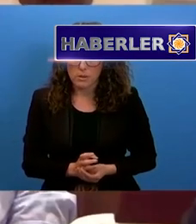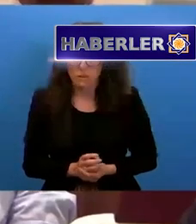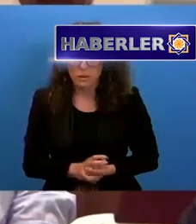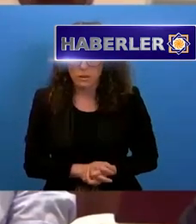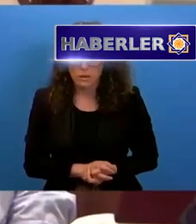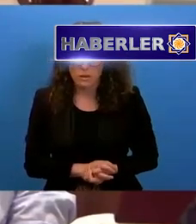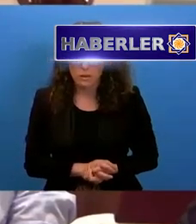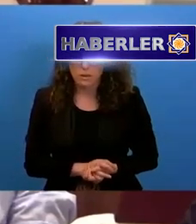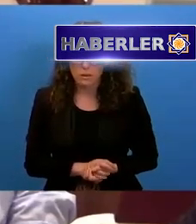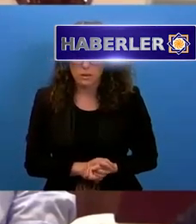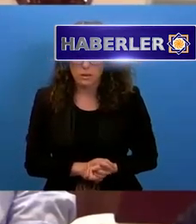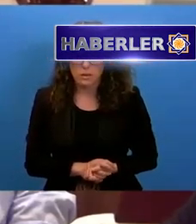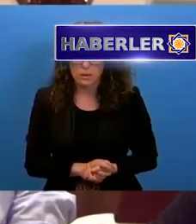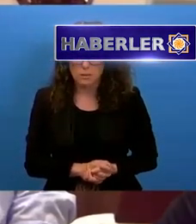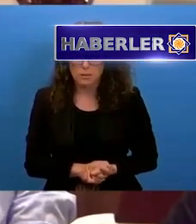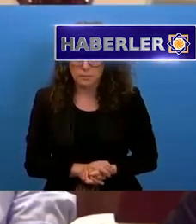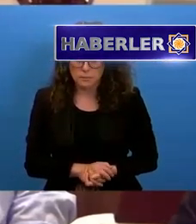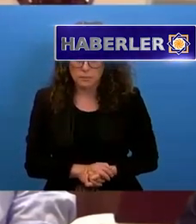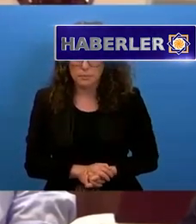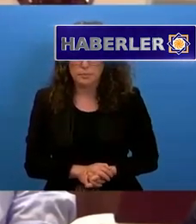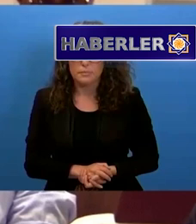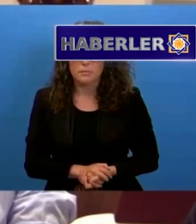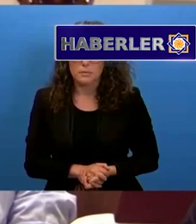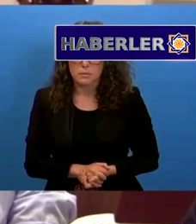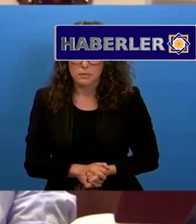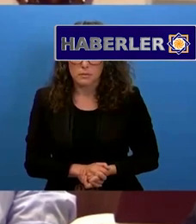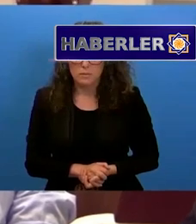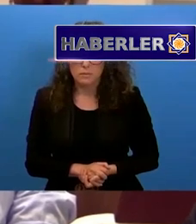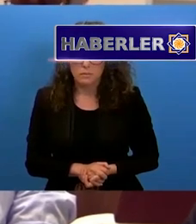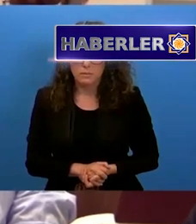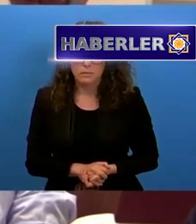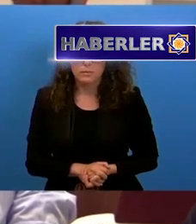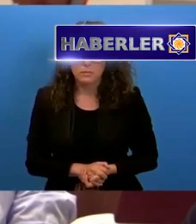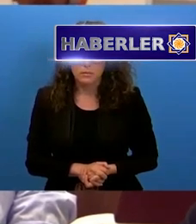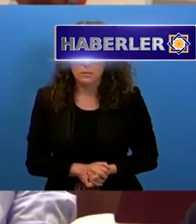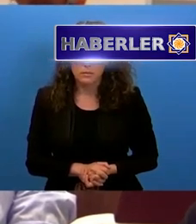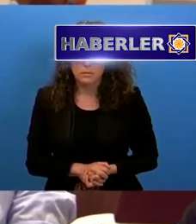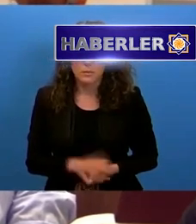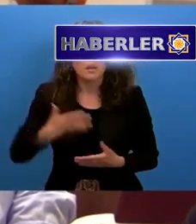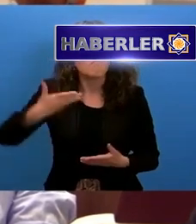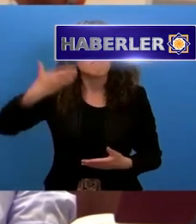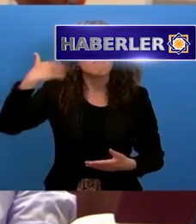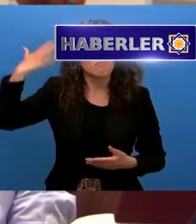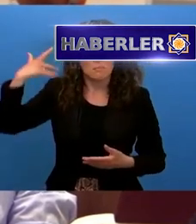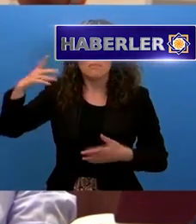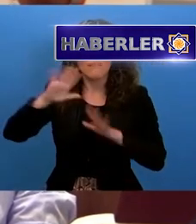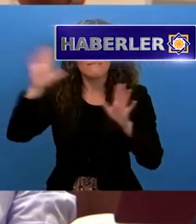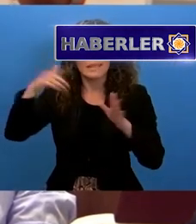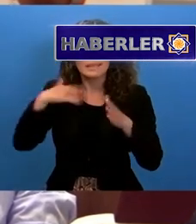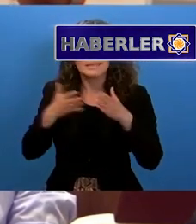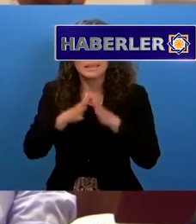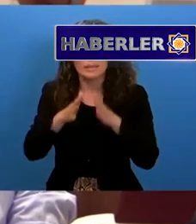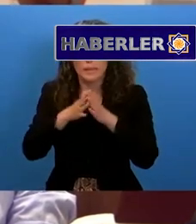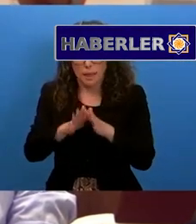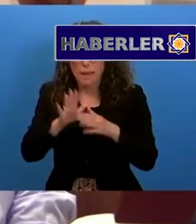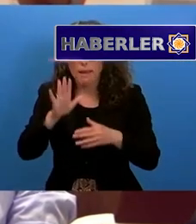uygulanması gereken uluslararası barış antlaşmalarında belirlendiğini yeniden teyit edecek bir diyaloğa ihtiyaç olduğunu vurguladı.